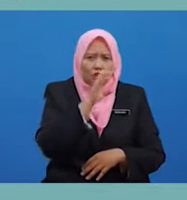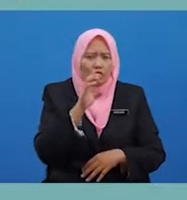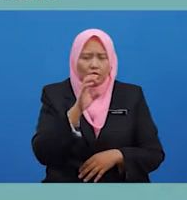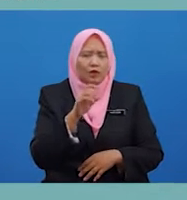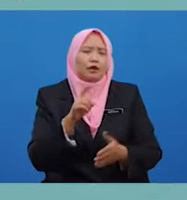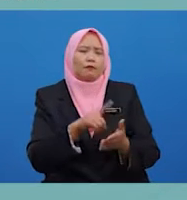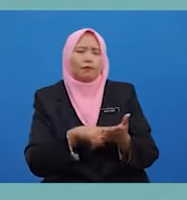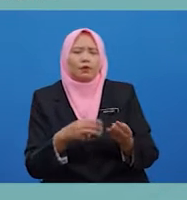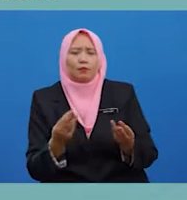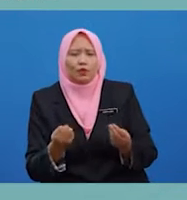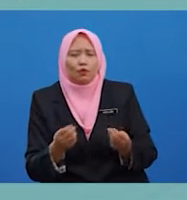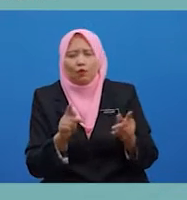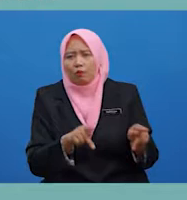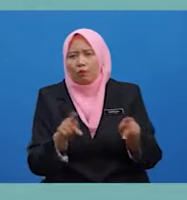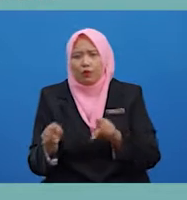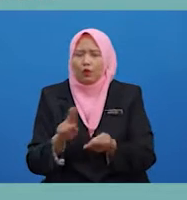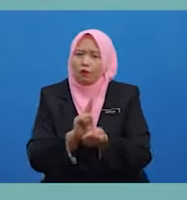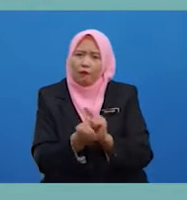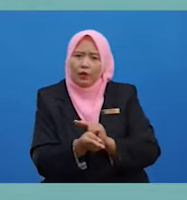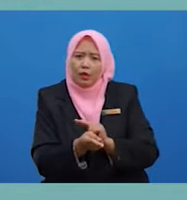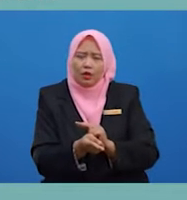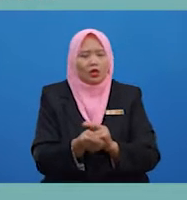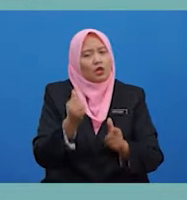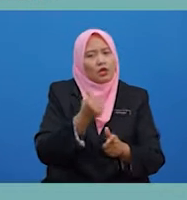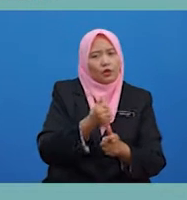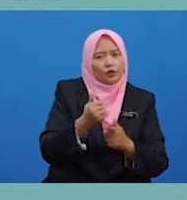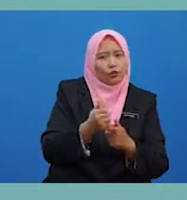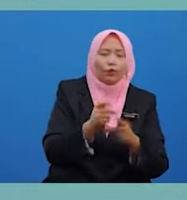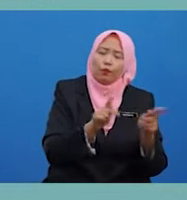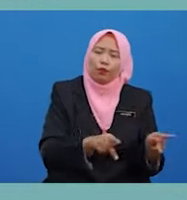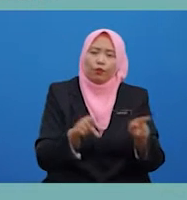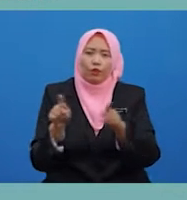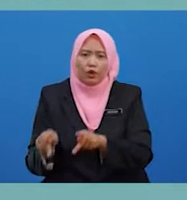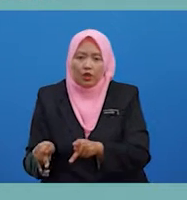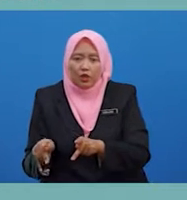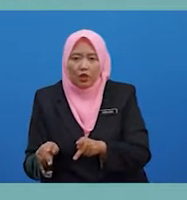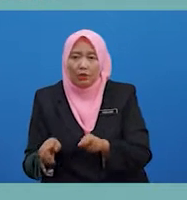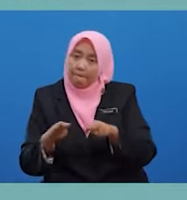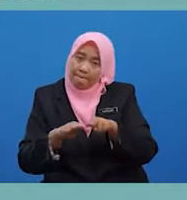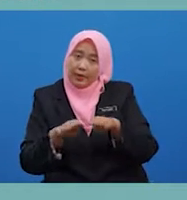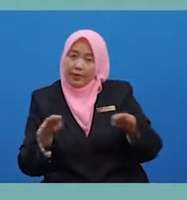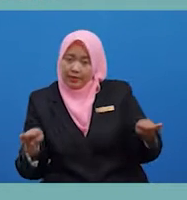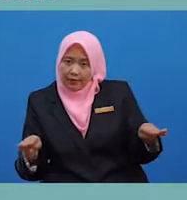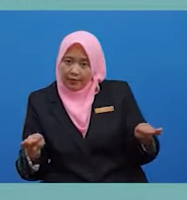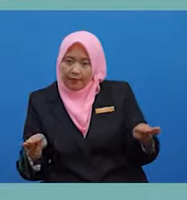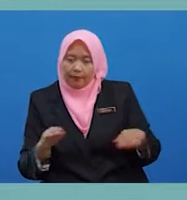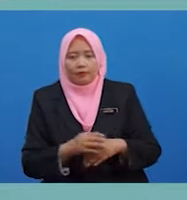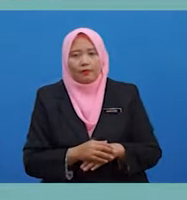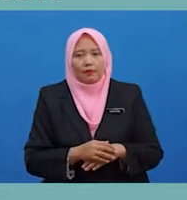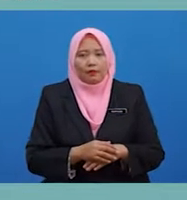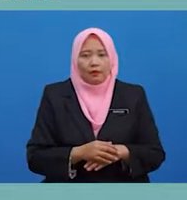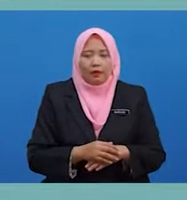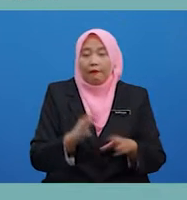perbandingan. Namun, cikgu cadangkan sebaik-baiknya kemukakanlah sekurang-kurangnya satu